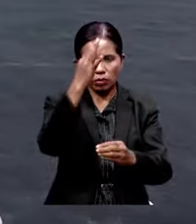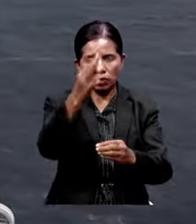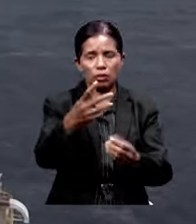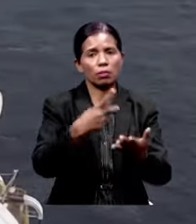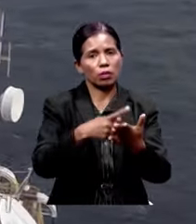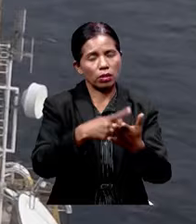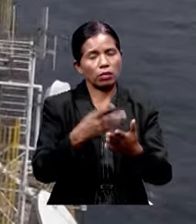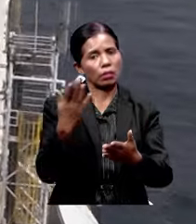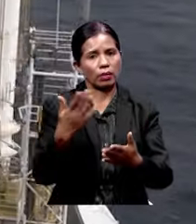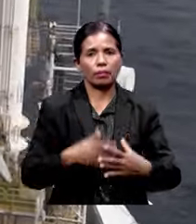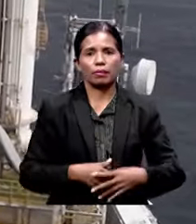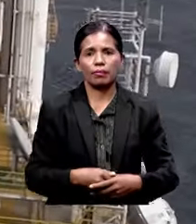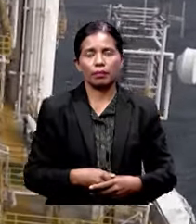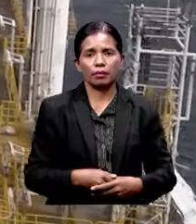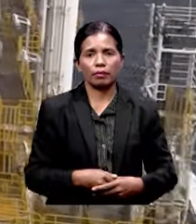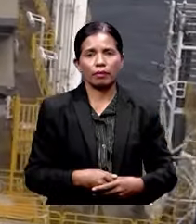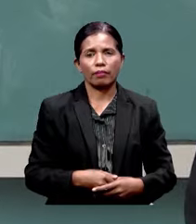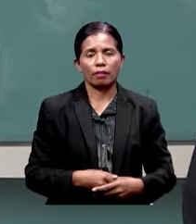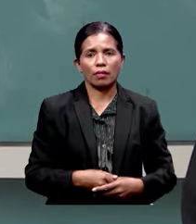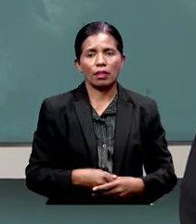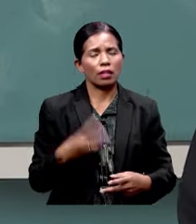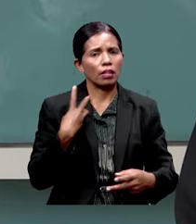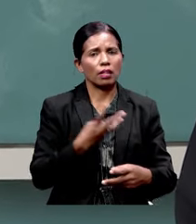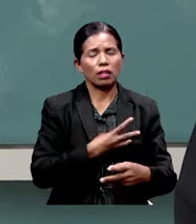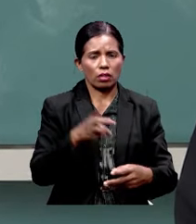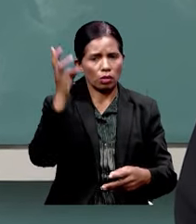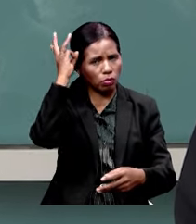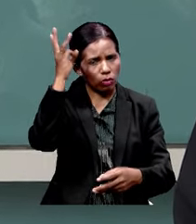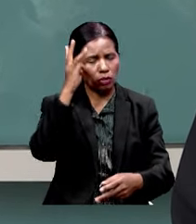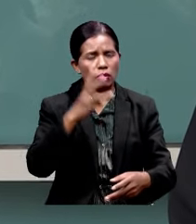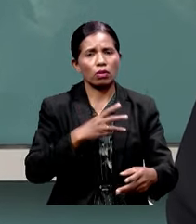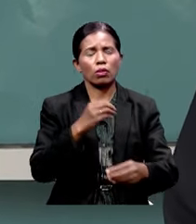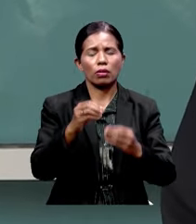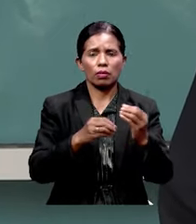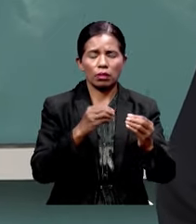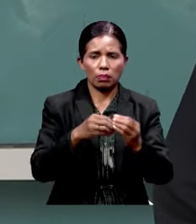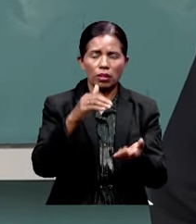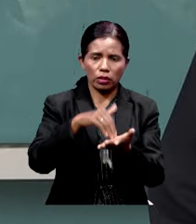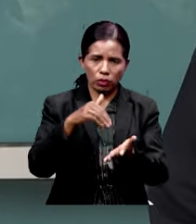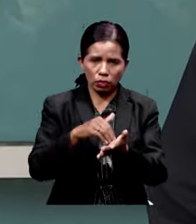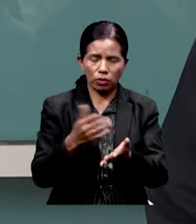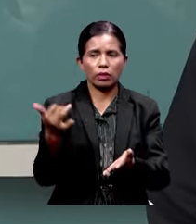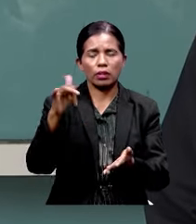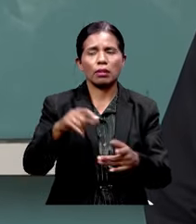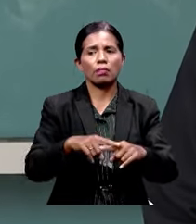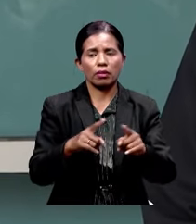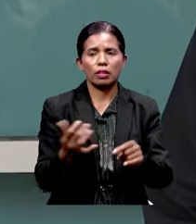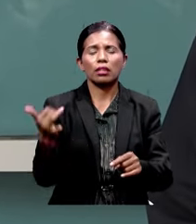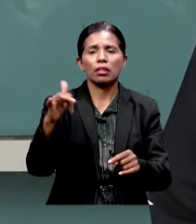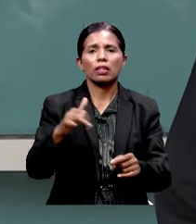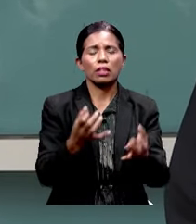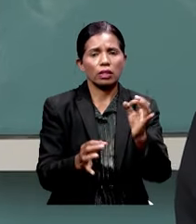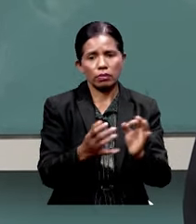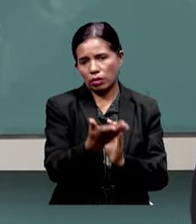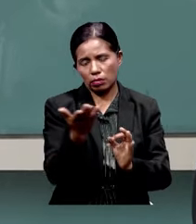refere. Às vezes ta confunde intuan kon ba estudu viabilidade sira mas ida sira ma kare kita